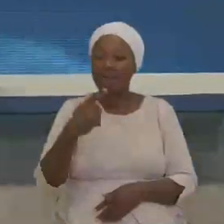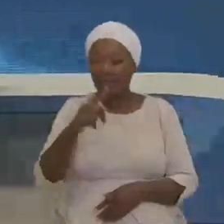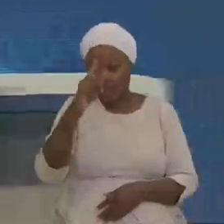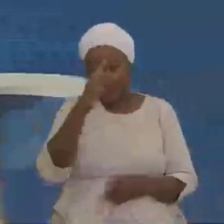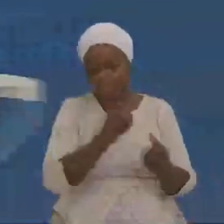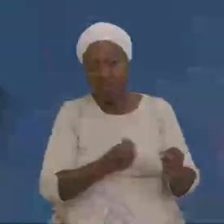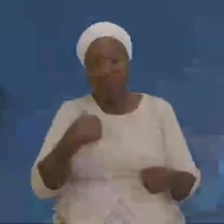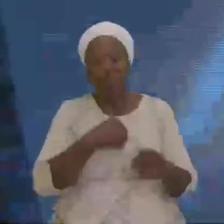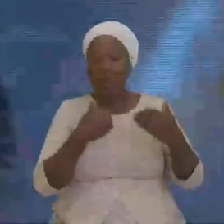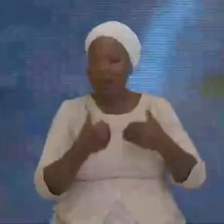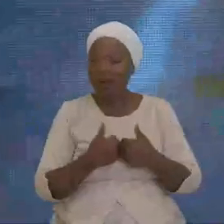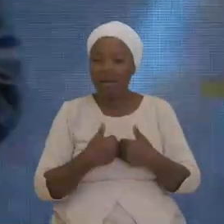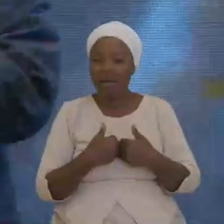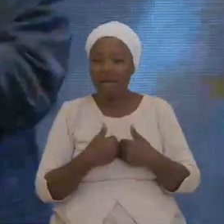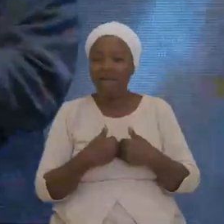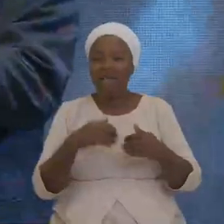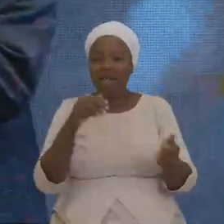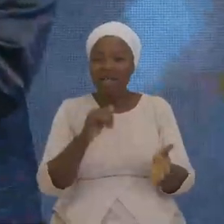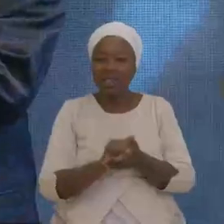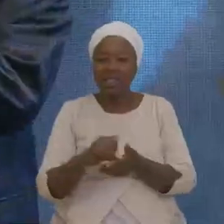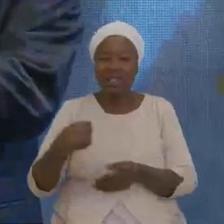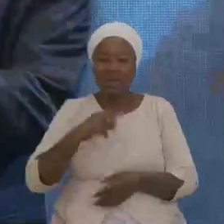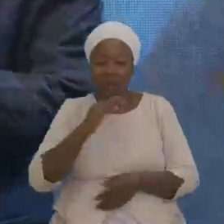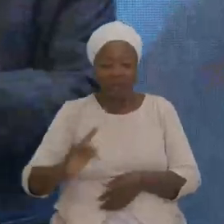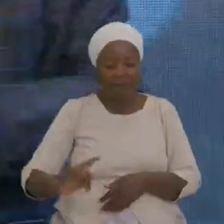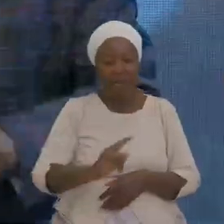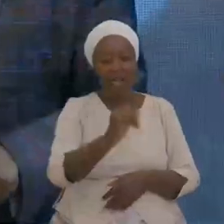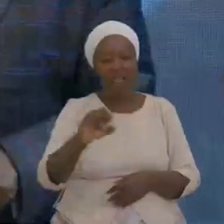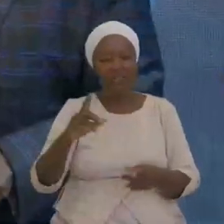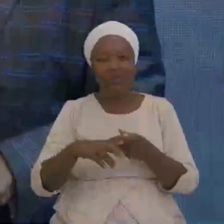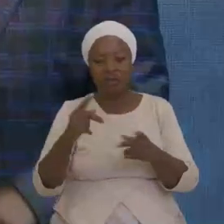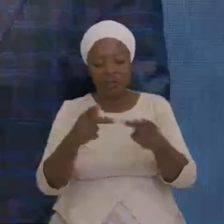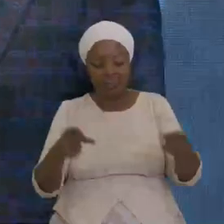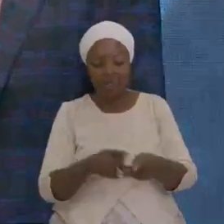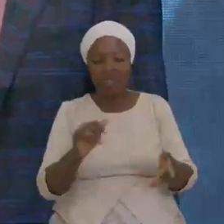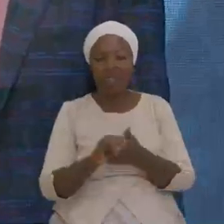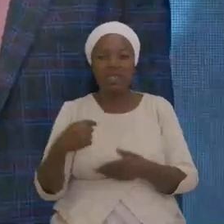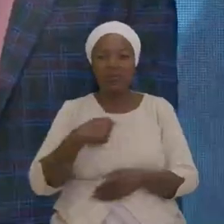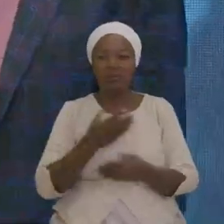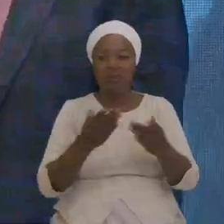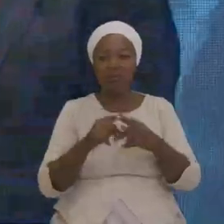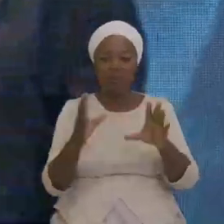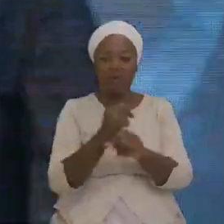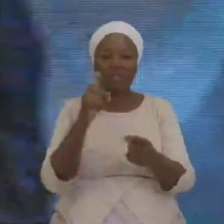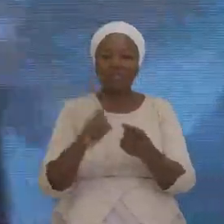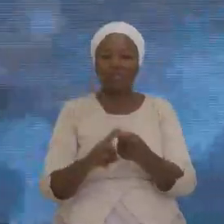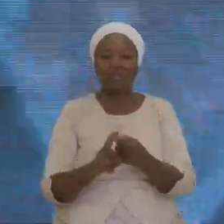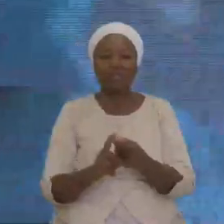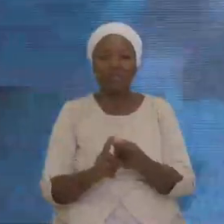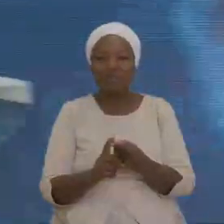La foi que nous avons, que nous prenons le vol pour atteindre à notre